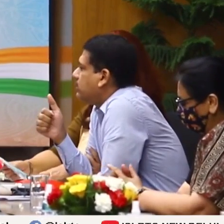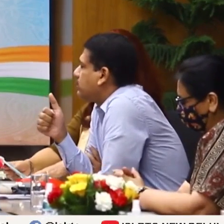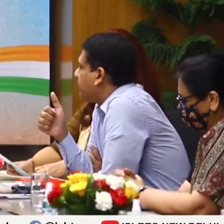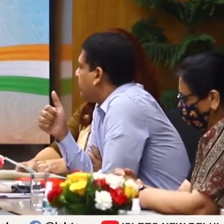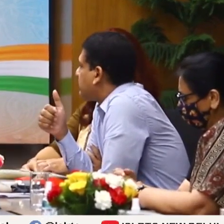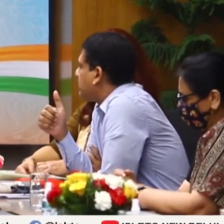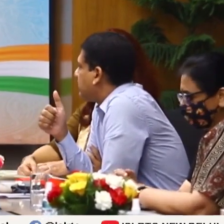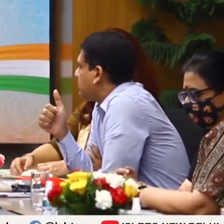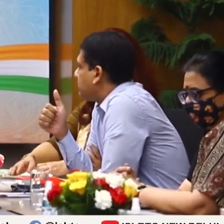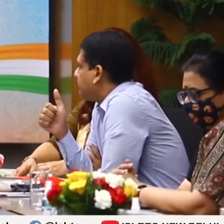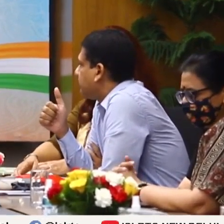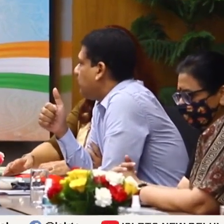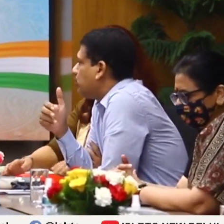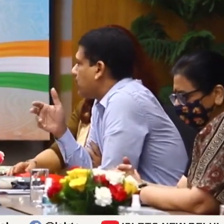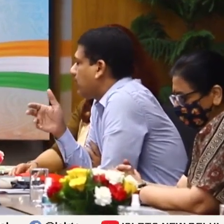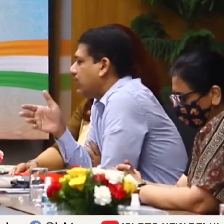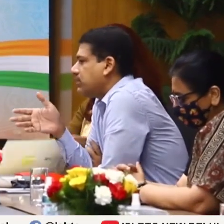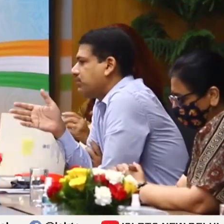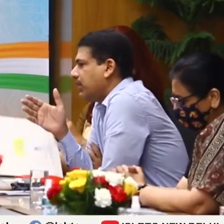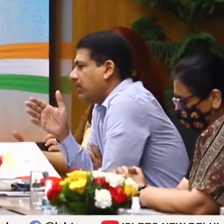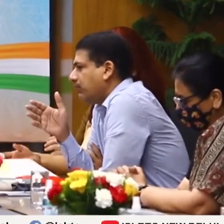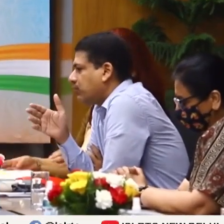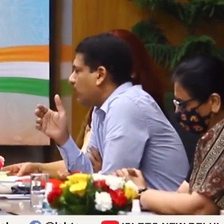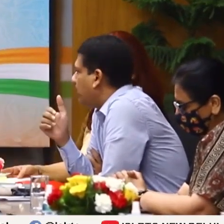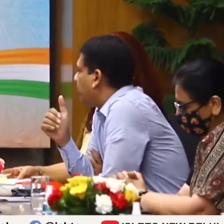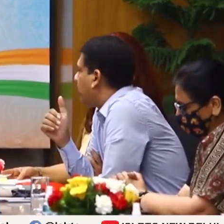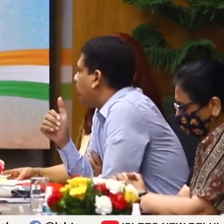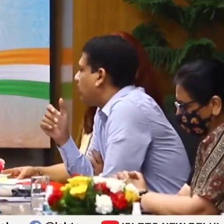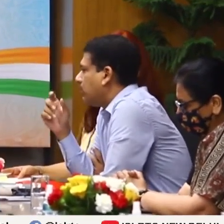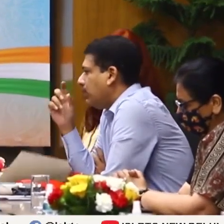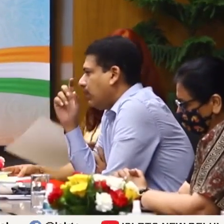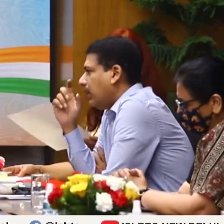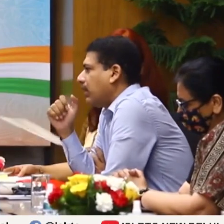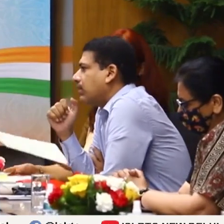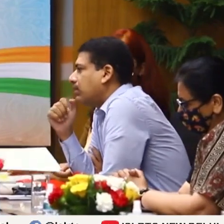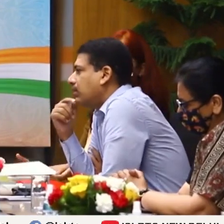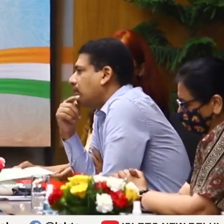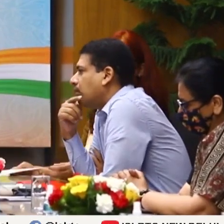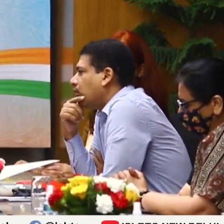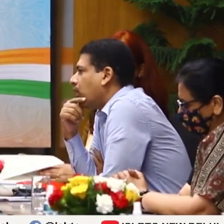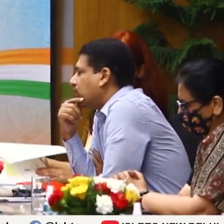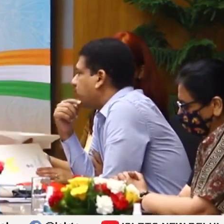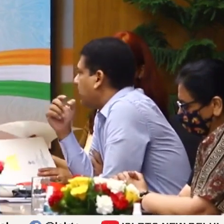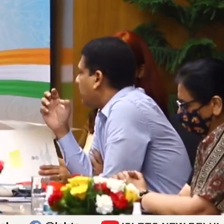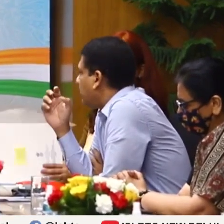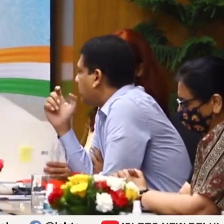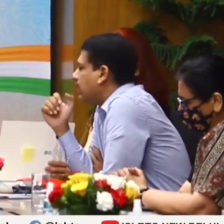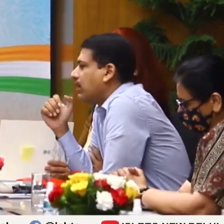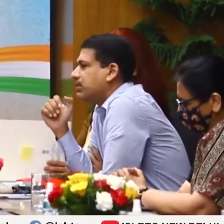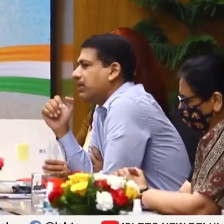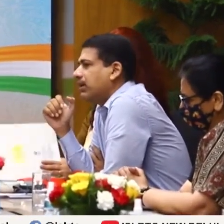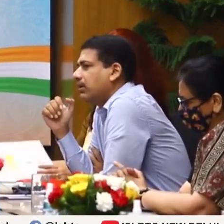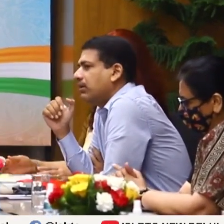आर्टिफिशियल इंटेलिजेंस ड्रिवन सेंसर्स यूज करेंगे, जिसमें विजुअली इम्पेयर्ड लोग एक गॉगल्स पहन के